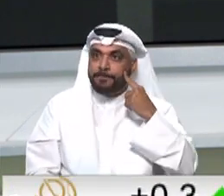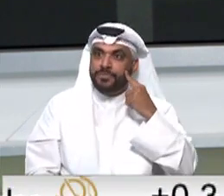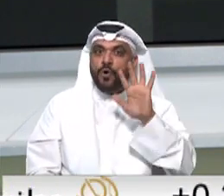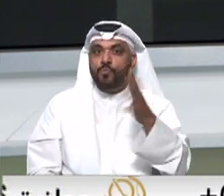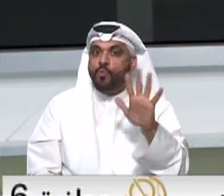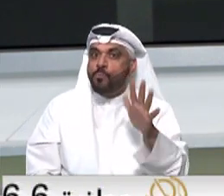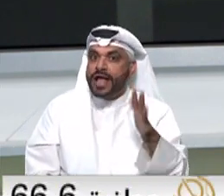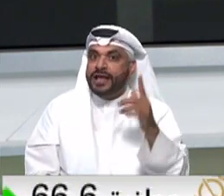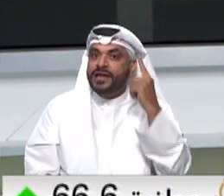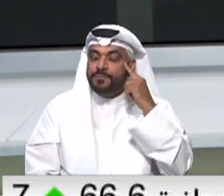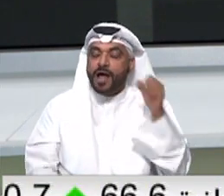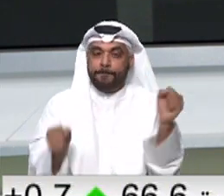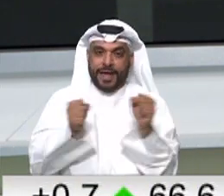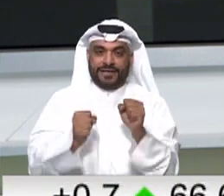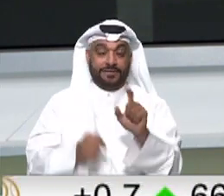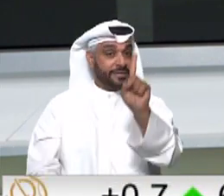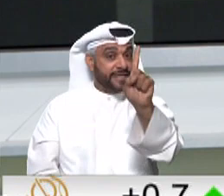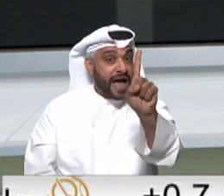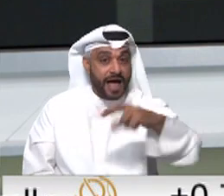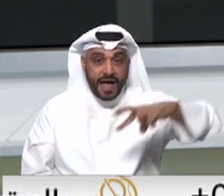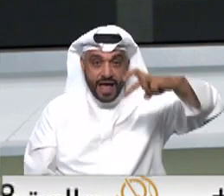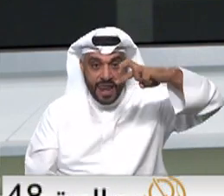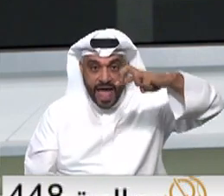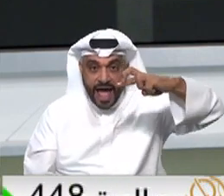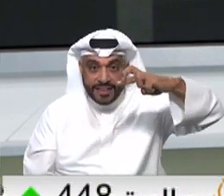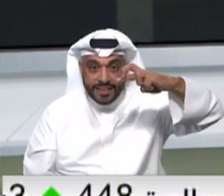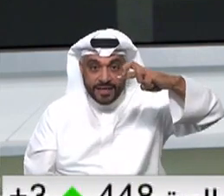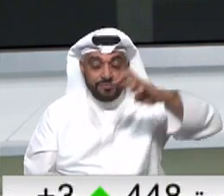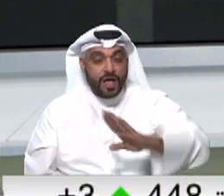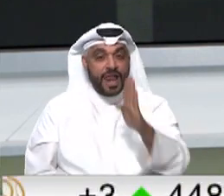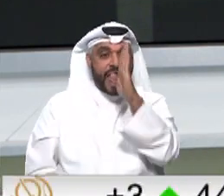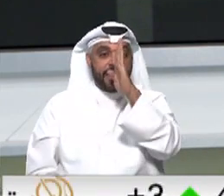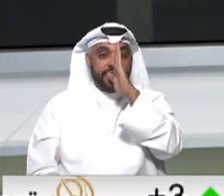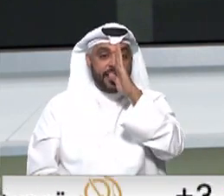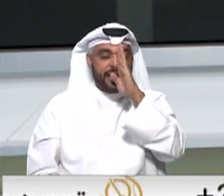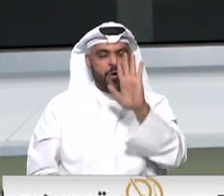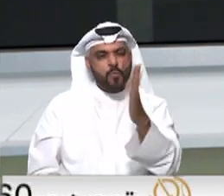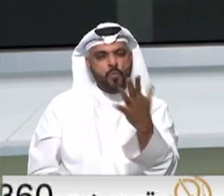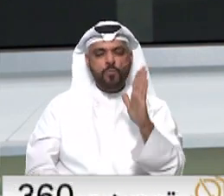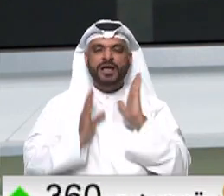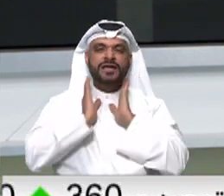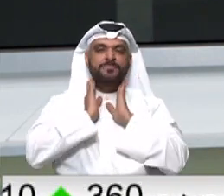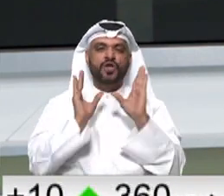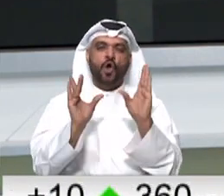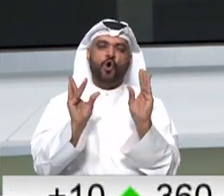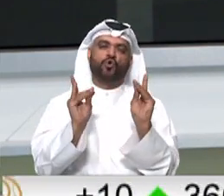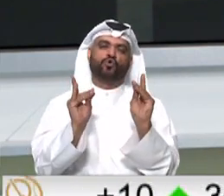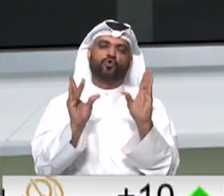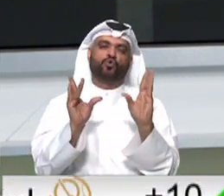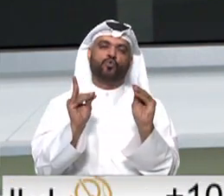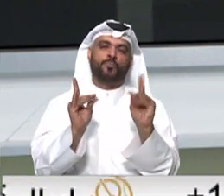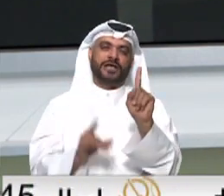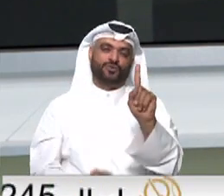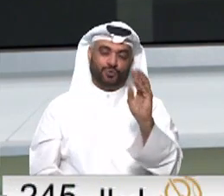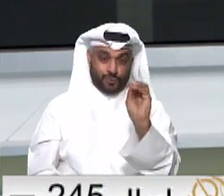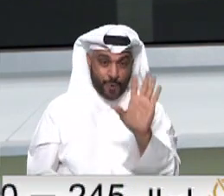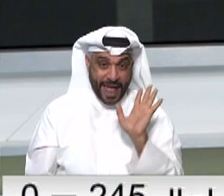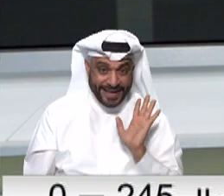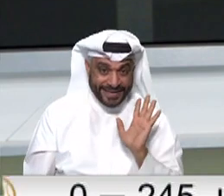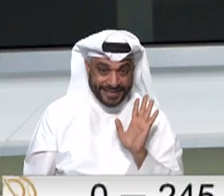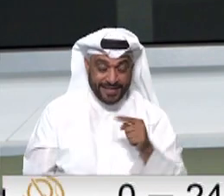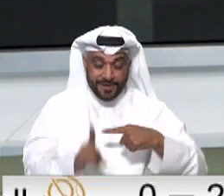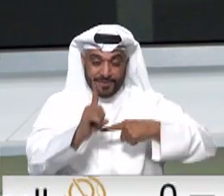الجنوبيه الشرقيه يومي الاحد والاثنين تتراوح سرعتها بشكل عام ما بين 6 الى 26 كيل متر في الساعه العظمى